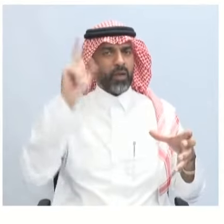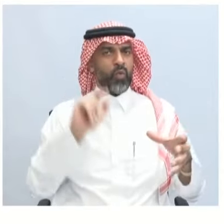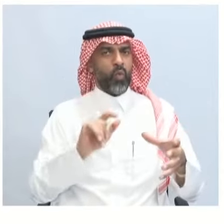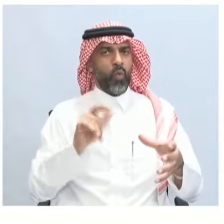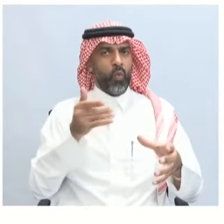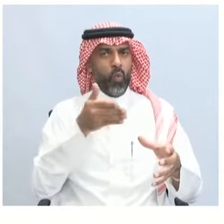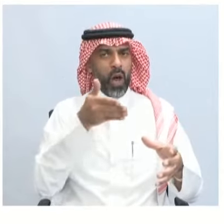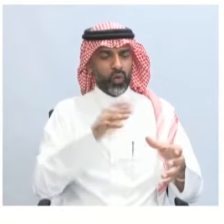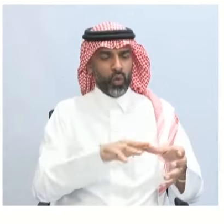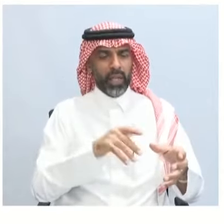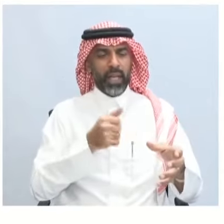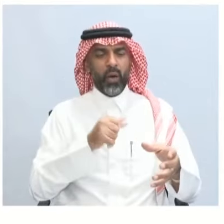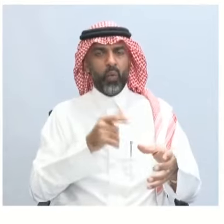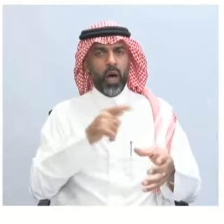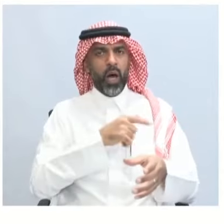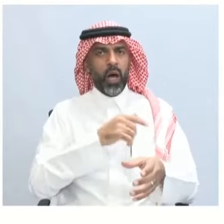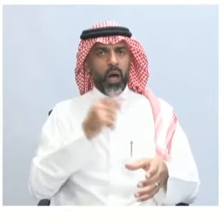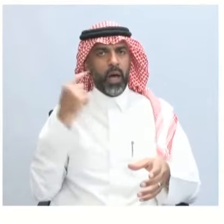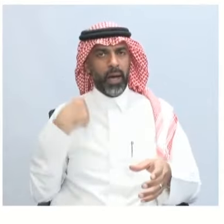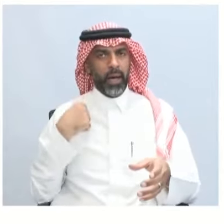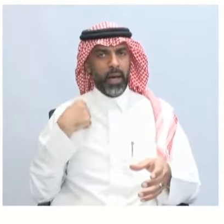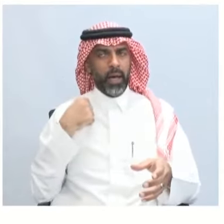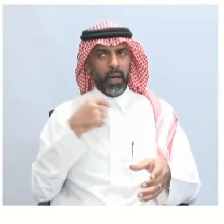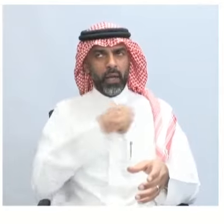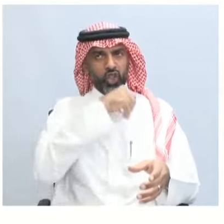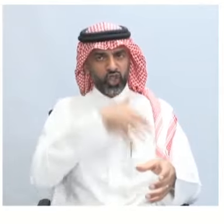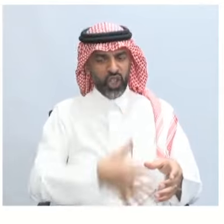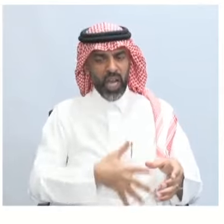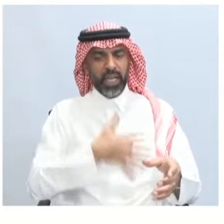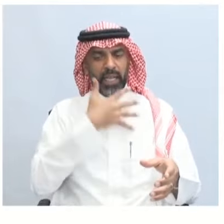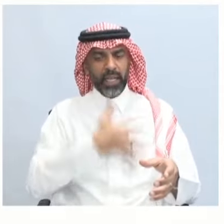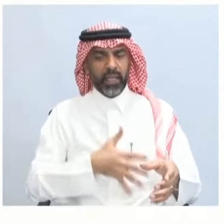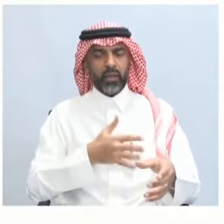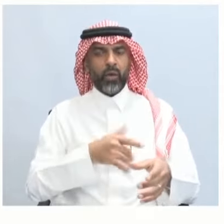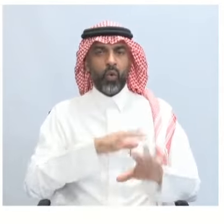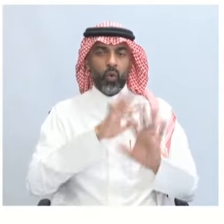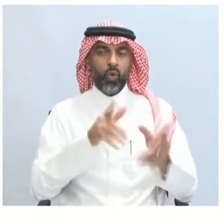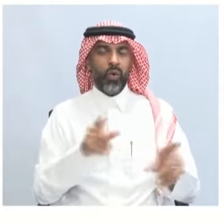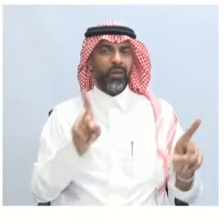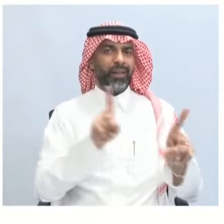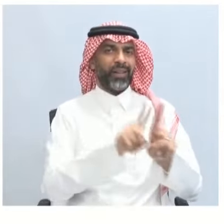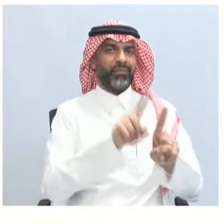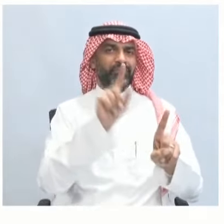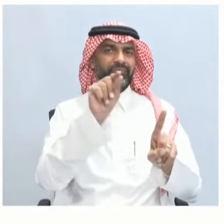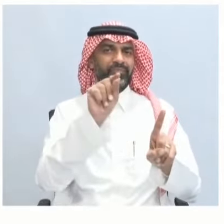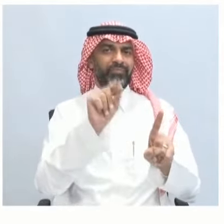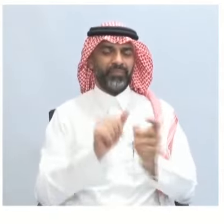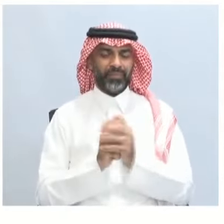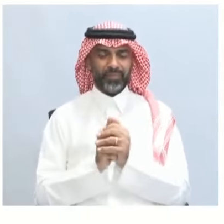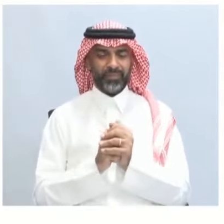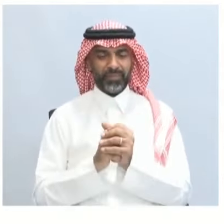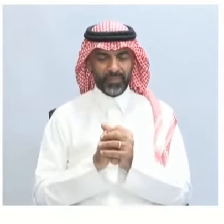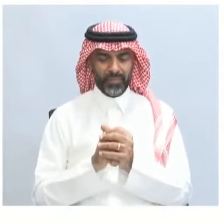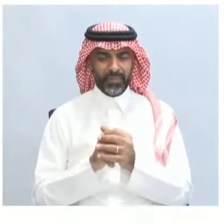اولئك رفيقا فانظروا الى هذه النتيجه العظيمه هي انك ايها الموحد حينما تحقق التوحيد